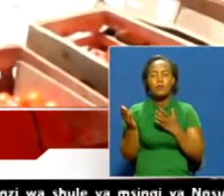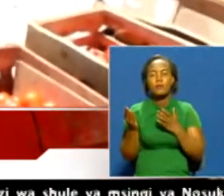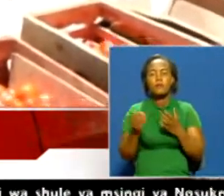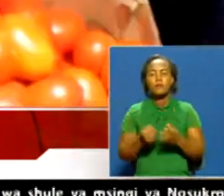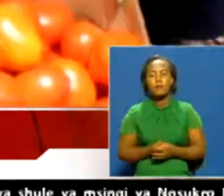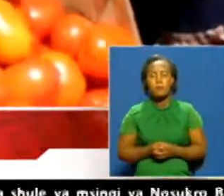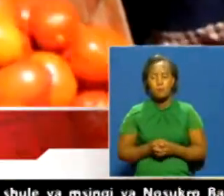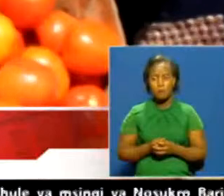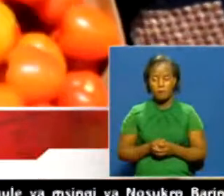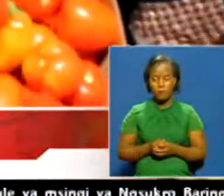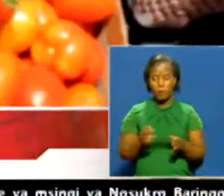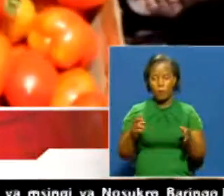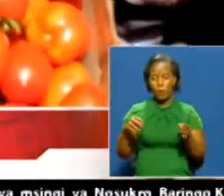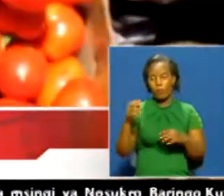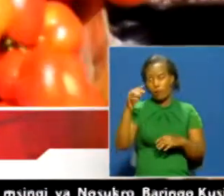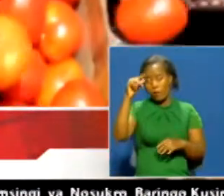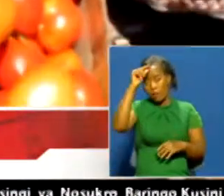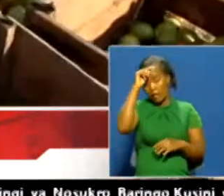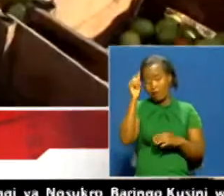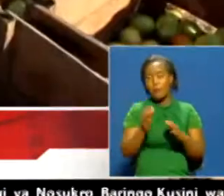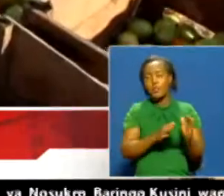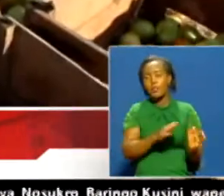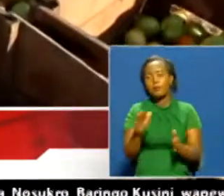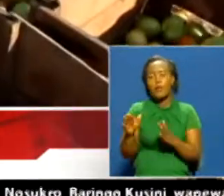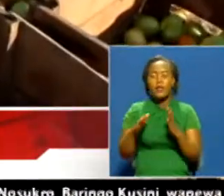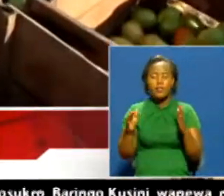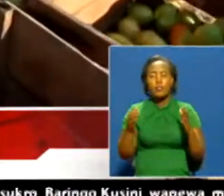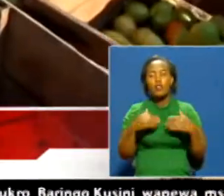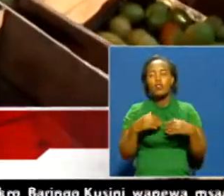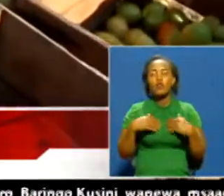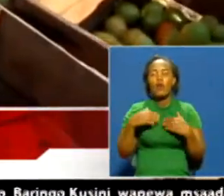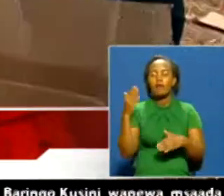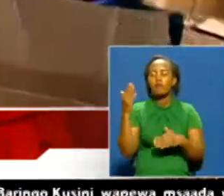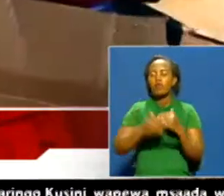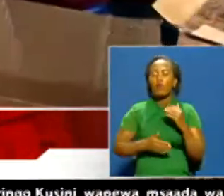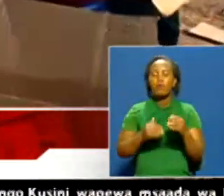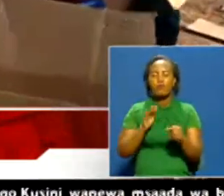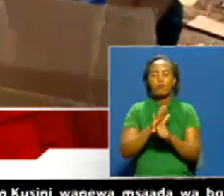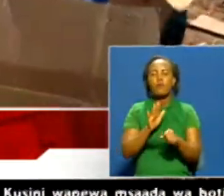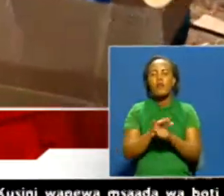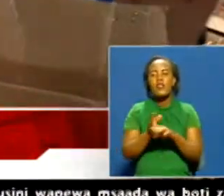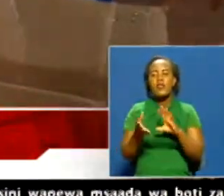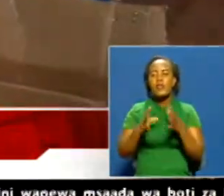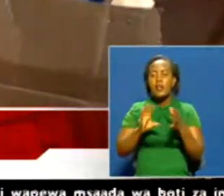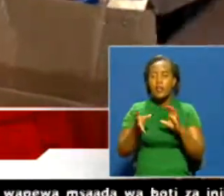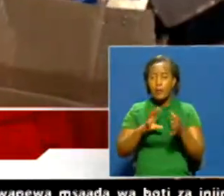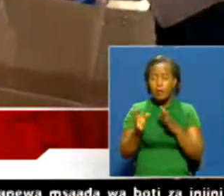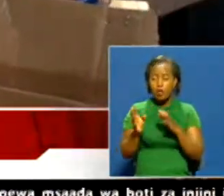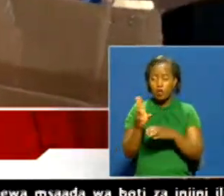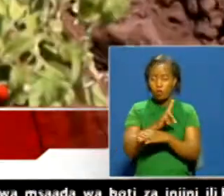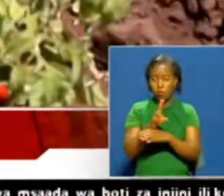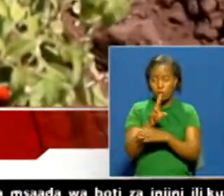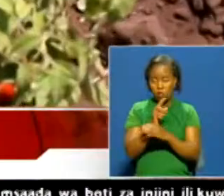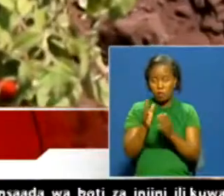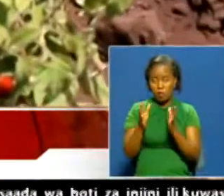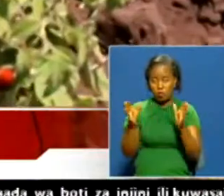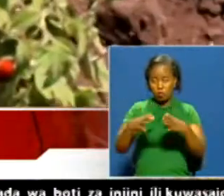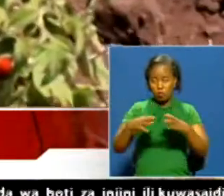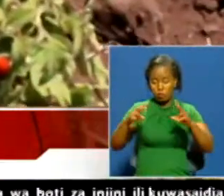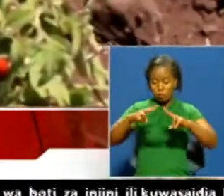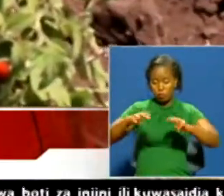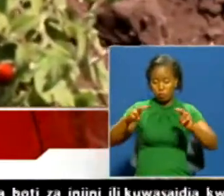Mpango wa kitaifa wa kutathmini mabaki ya kemikali za kuwaua wadudu uliotekelezwa na taasisi ya kitaifa ya ukaguzi wa afya ya